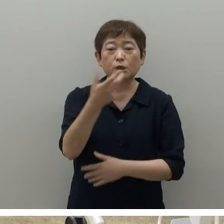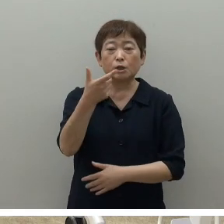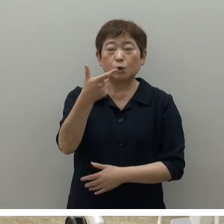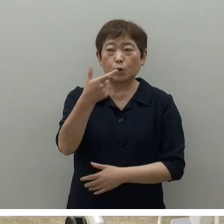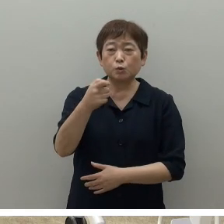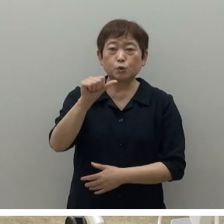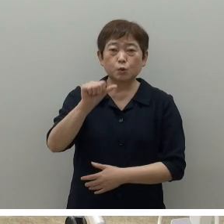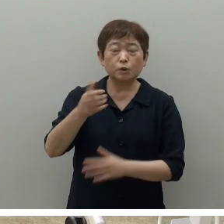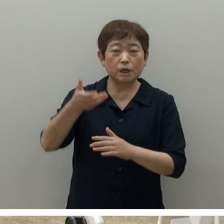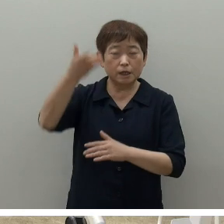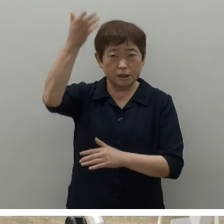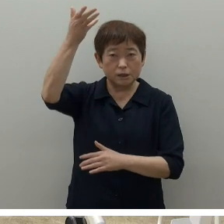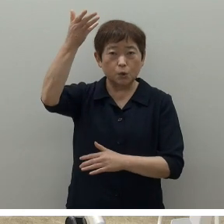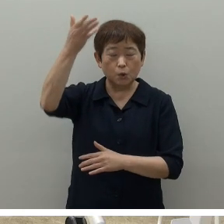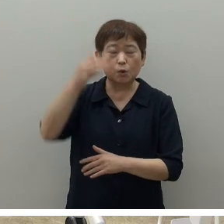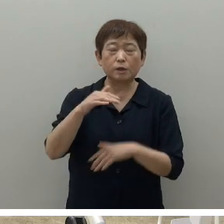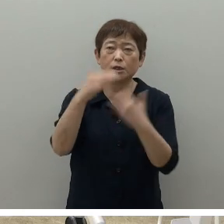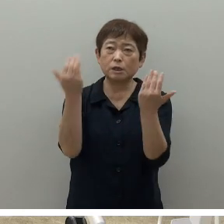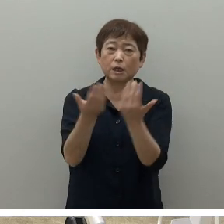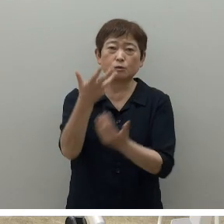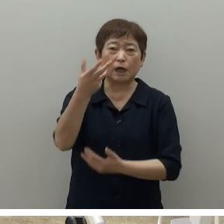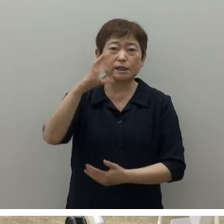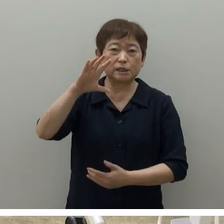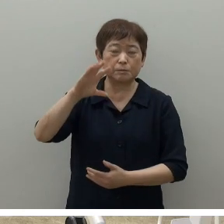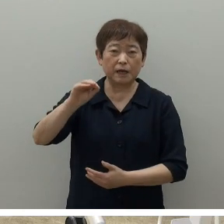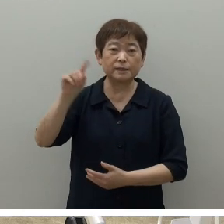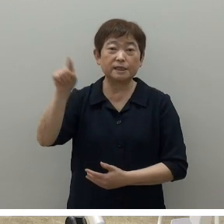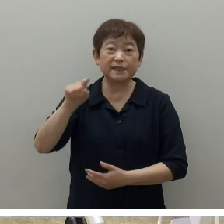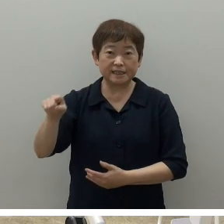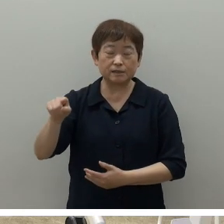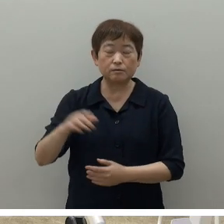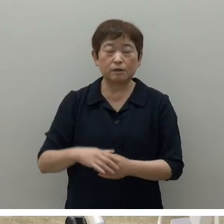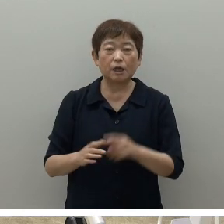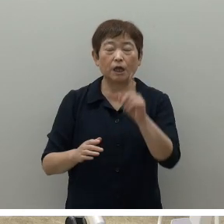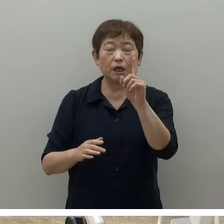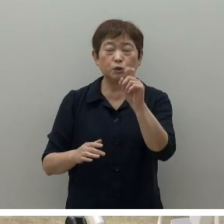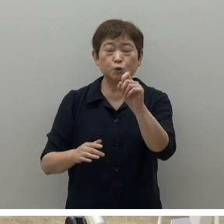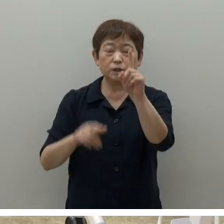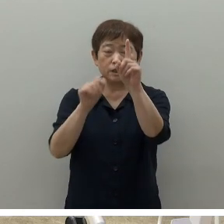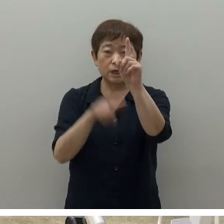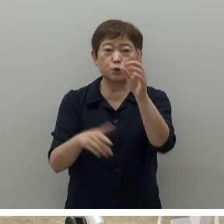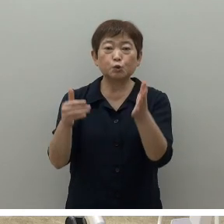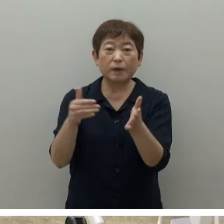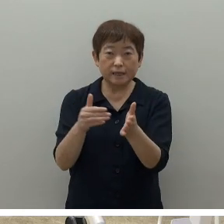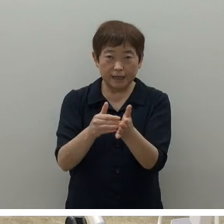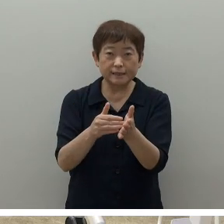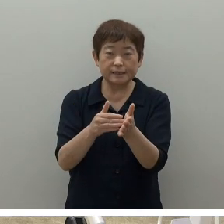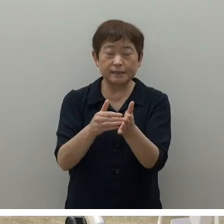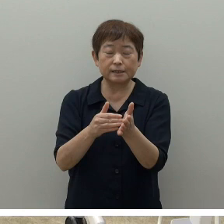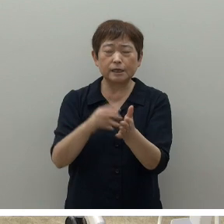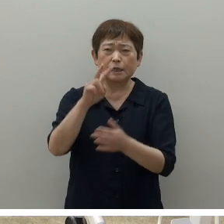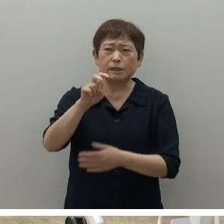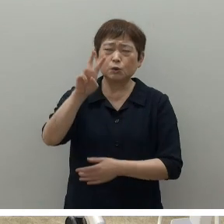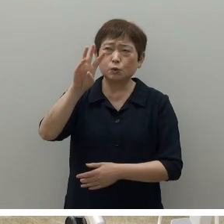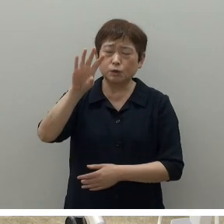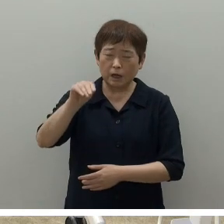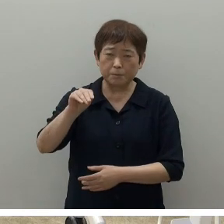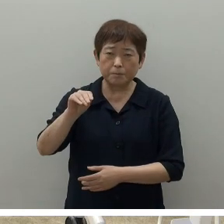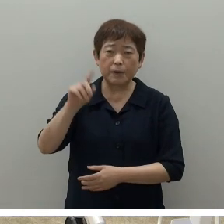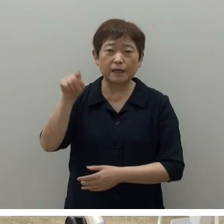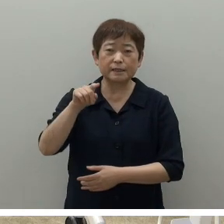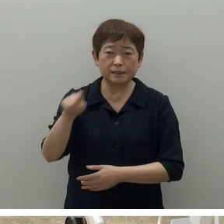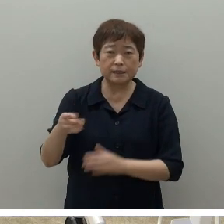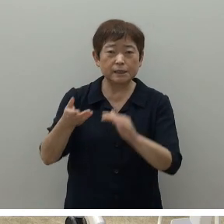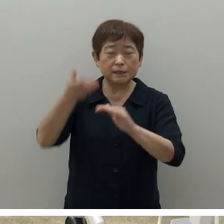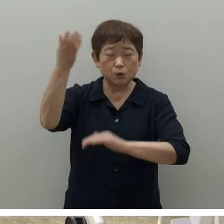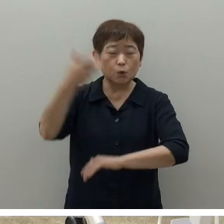以上の8割に当たる8万人、11月までに12歳以上の8割に当たる23